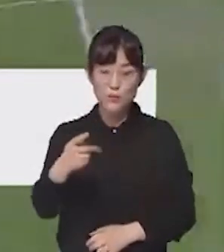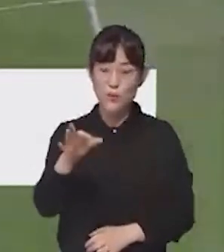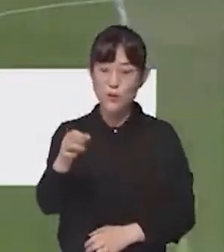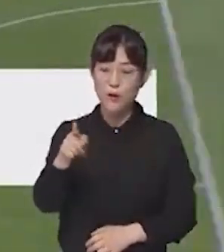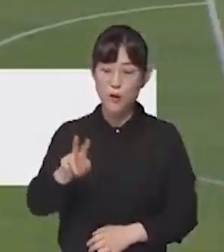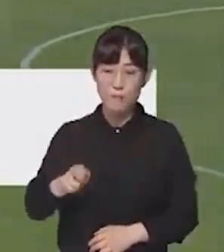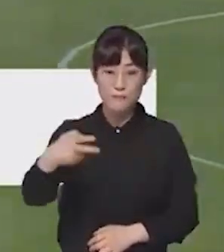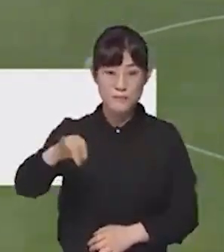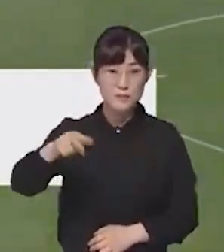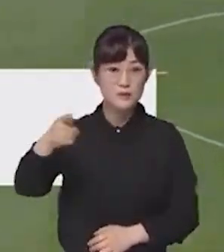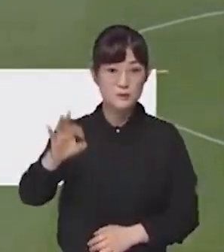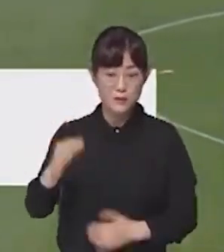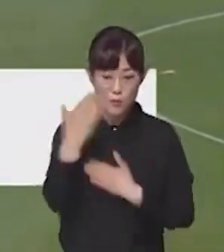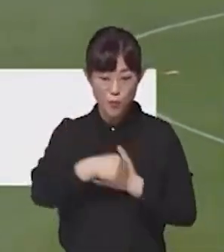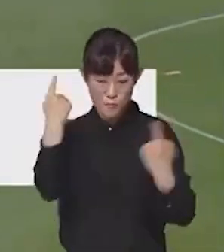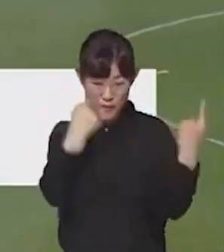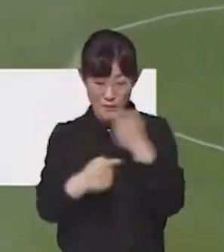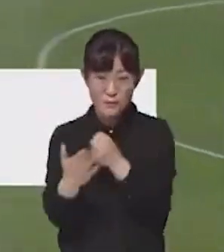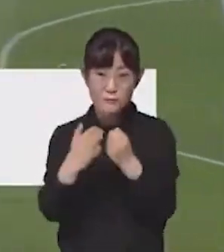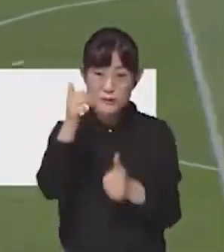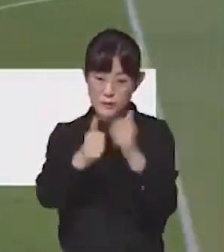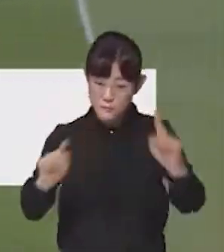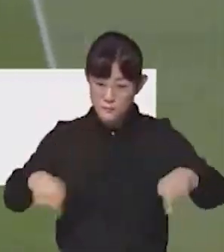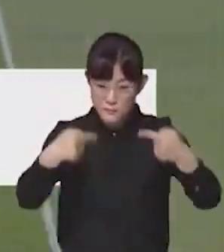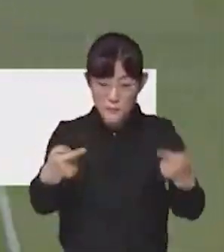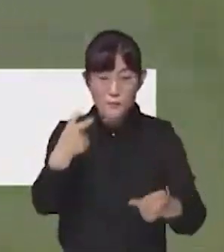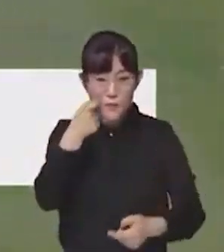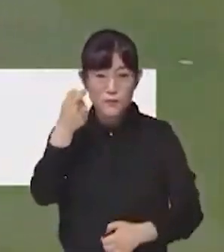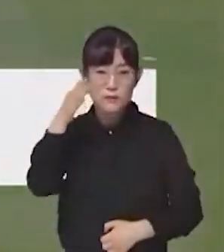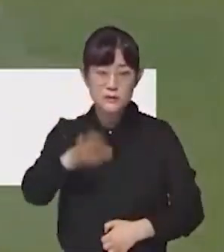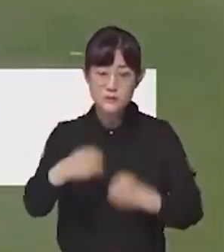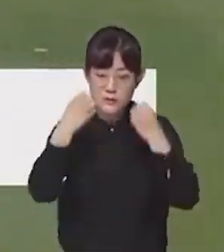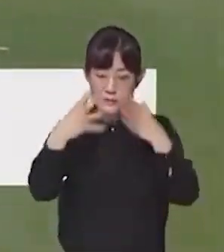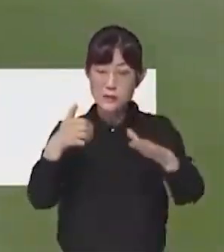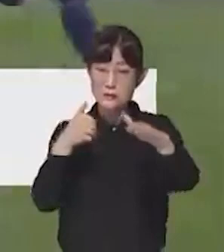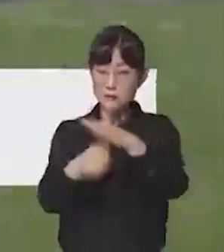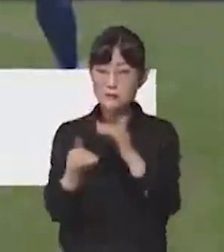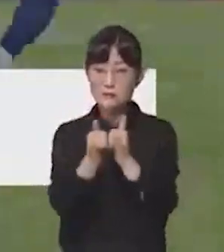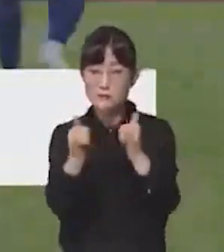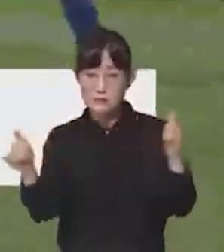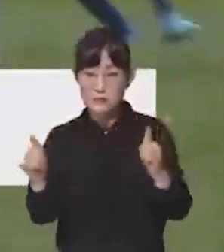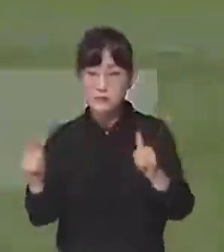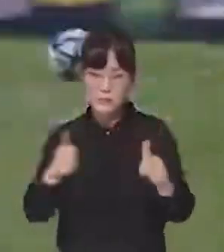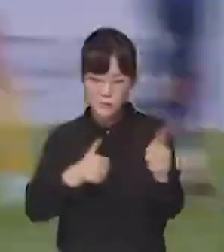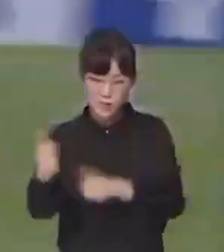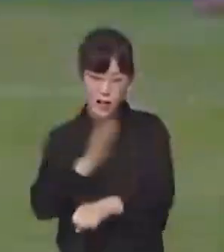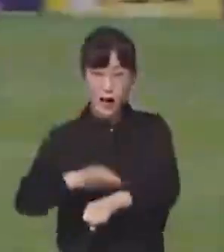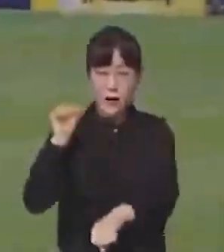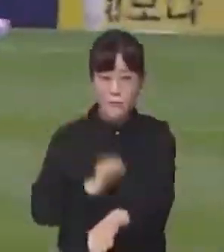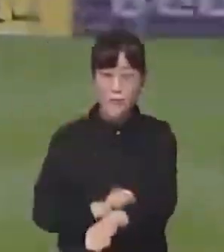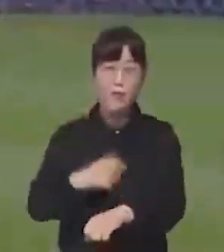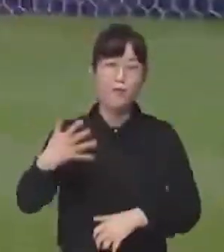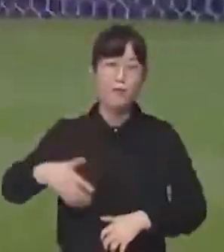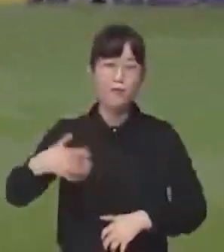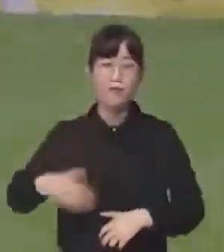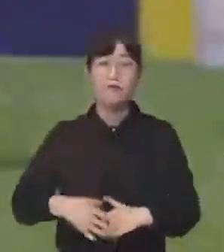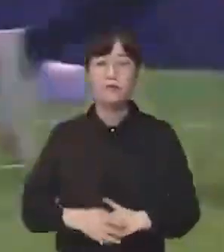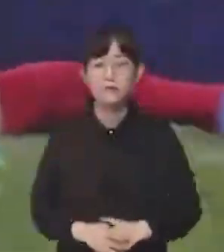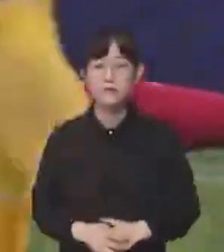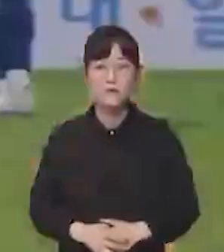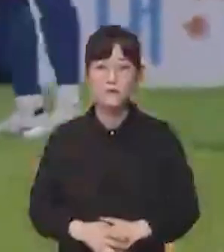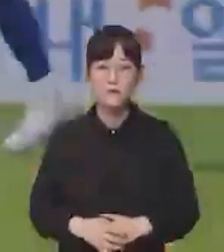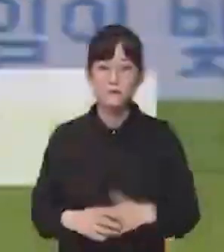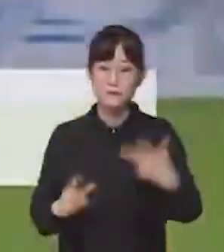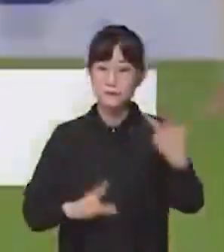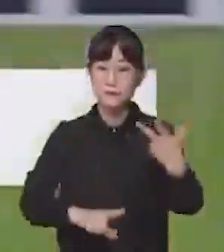주전 자원들이 사고와 부상 등으로 이탈했지만 새롭게 출전한 선수들이 제 몫을 해주고 있습니다. 지난